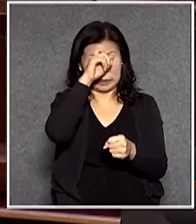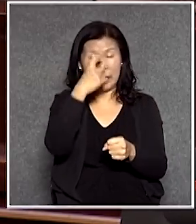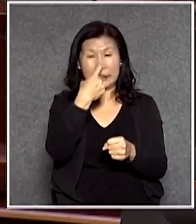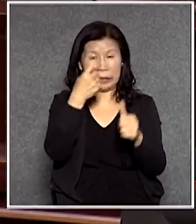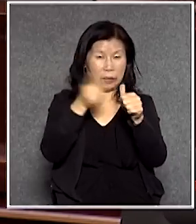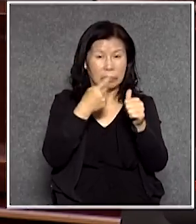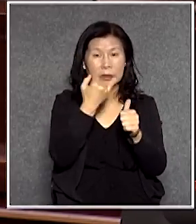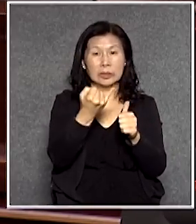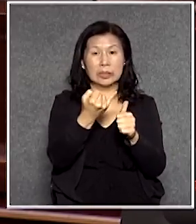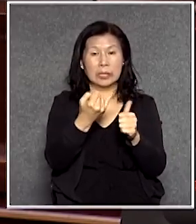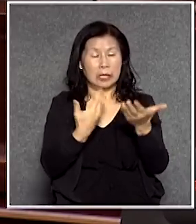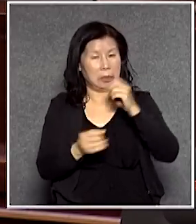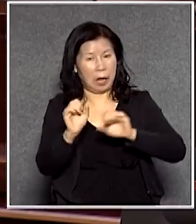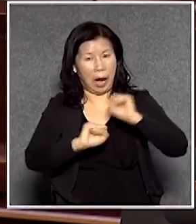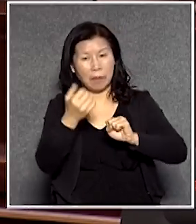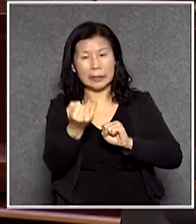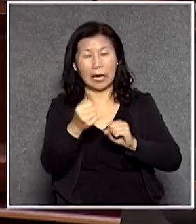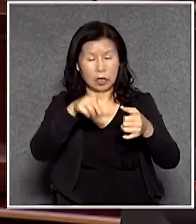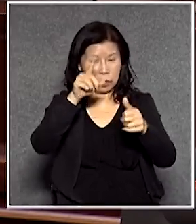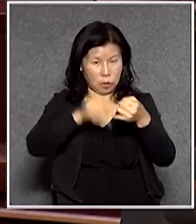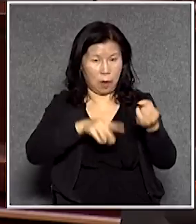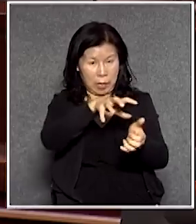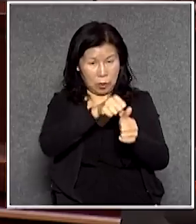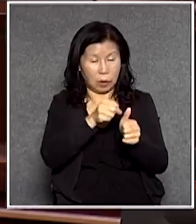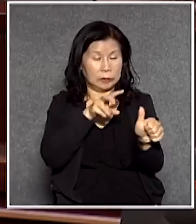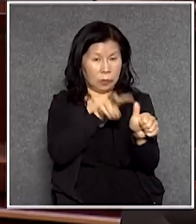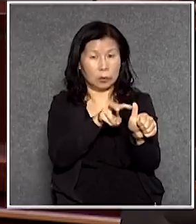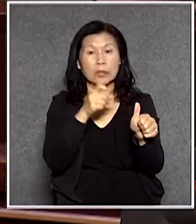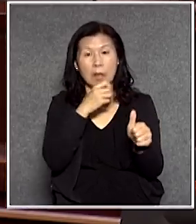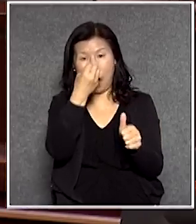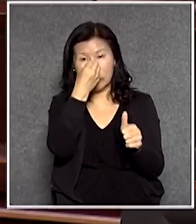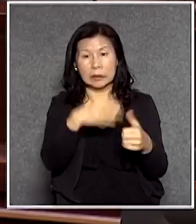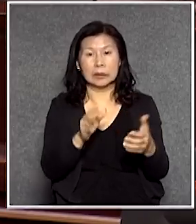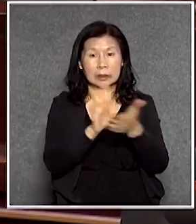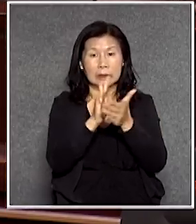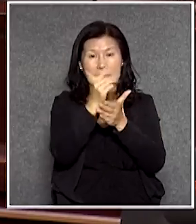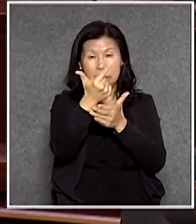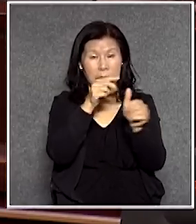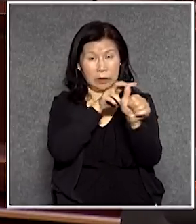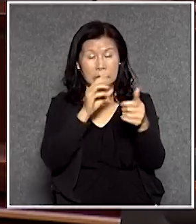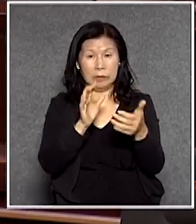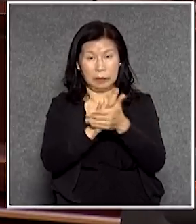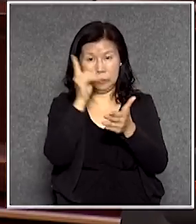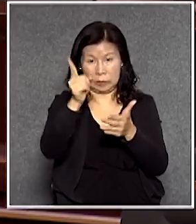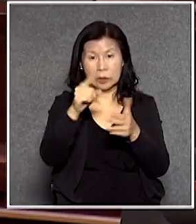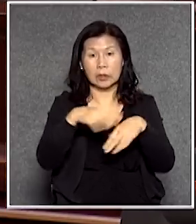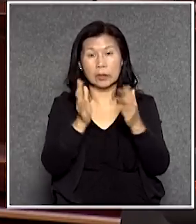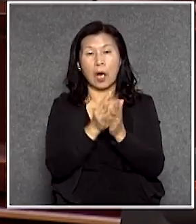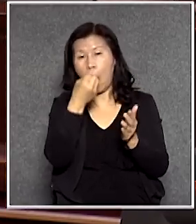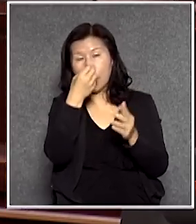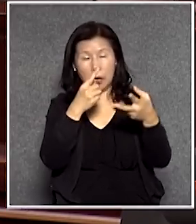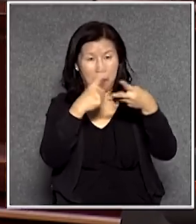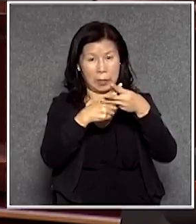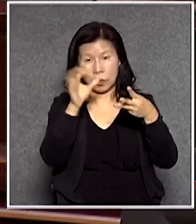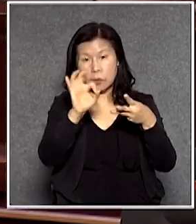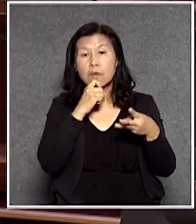以不道德的手法得到香港的控制權。百年的統治，香港從來都沒有民主，香